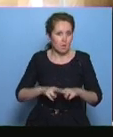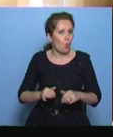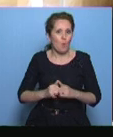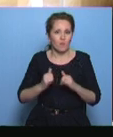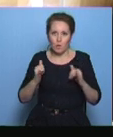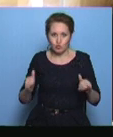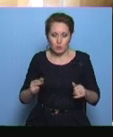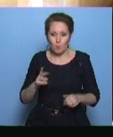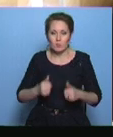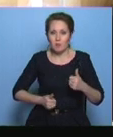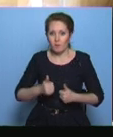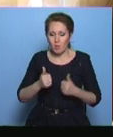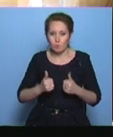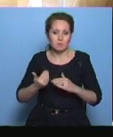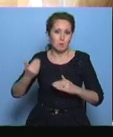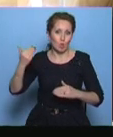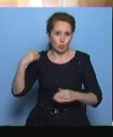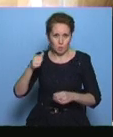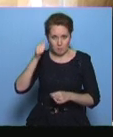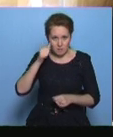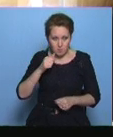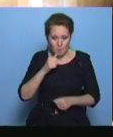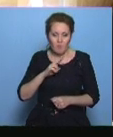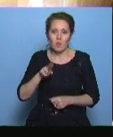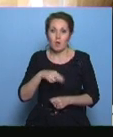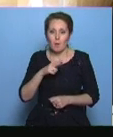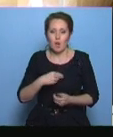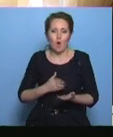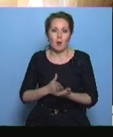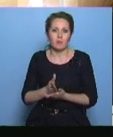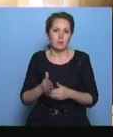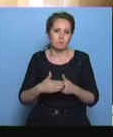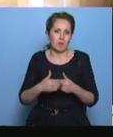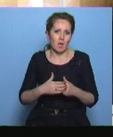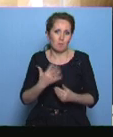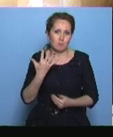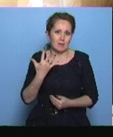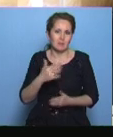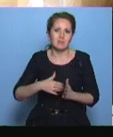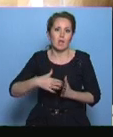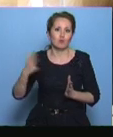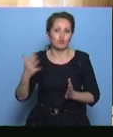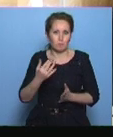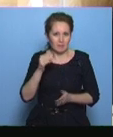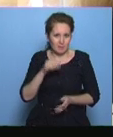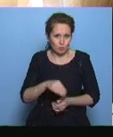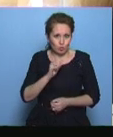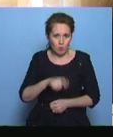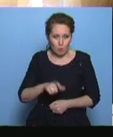увеличилось по сравнению с предыдущими месяцами. То есть в декабре обратилось порядка 5 с лишним тысяч